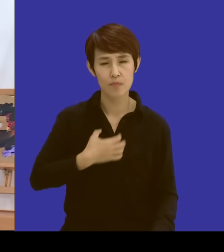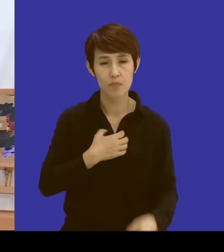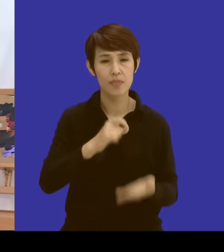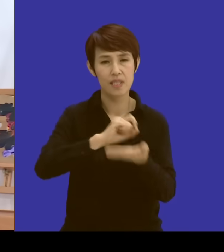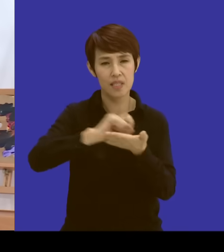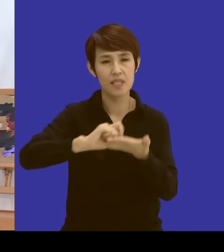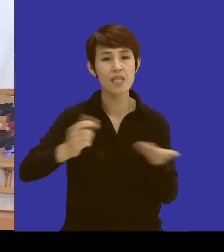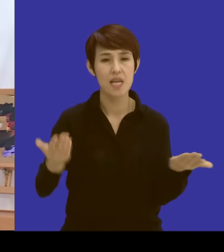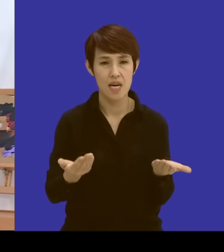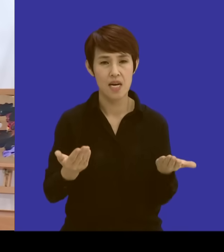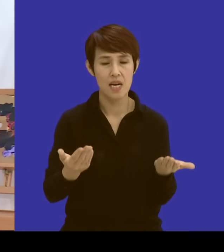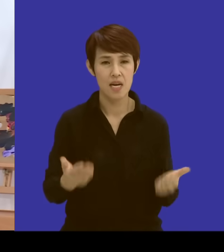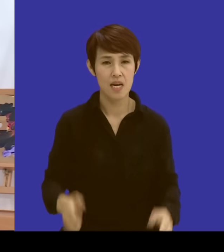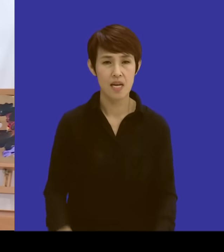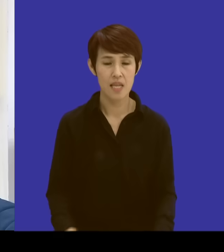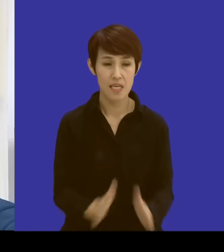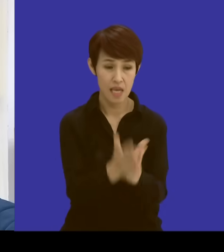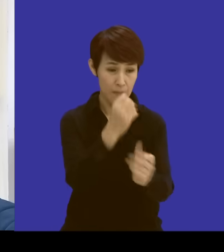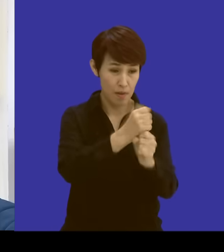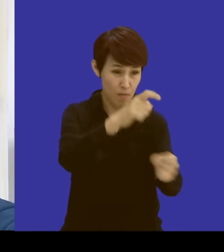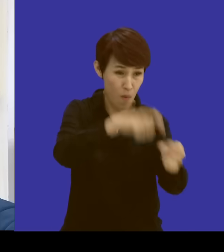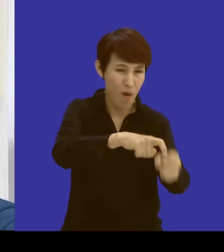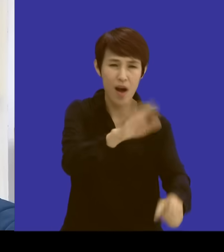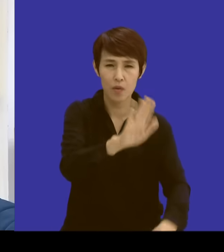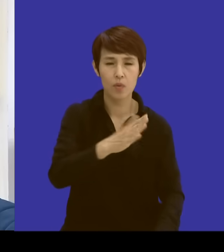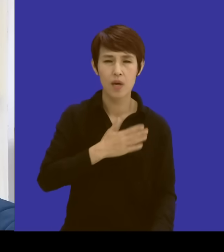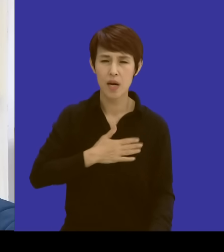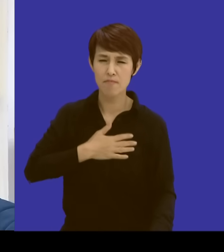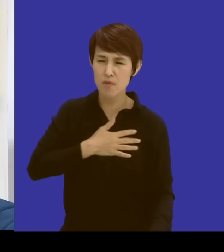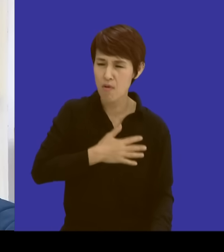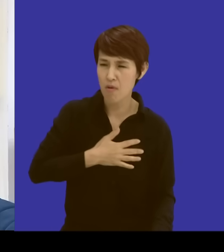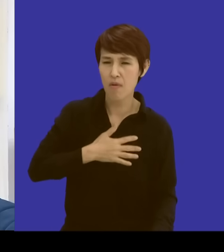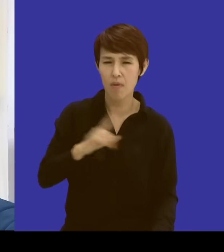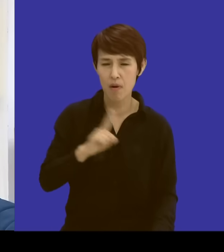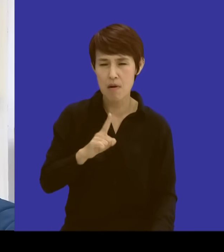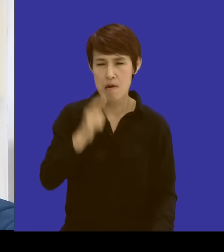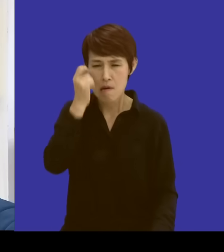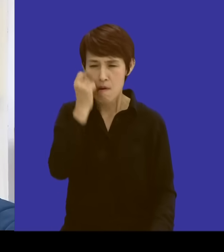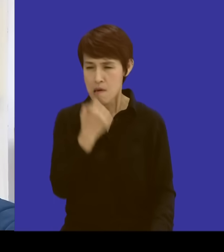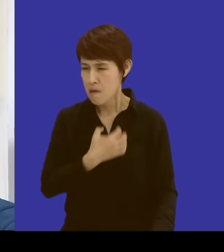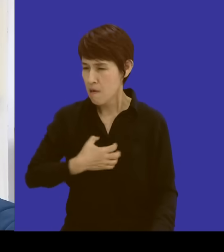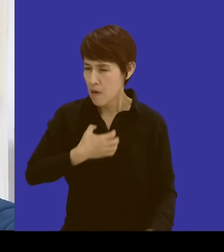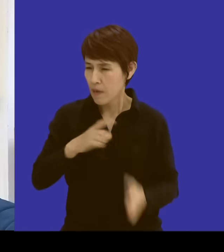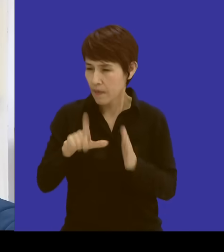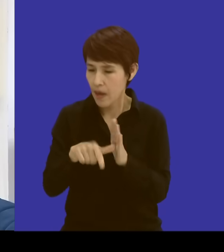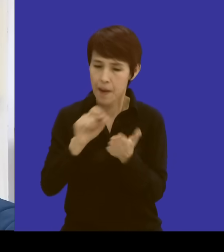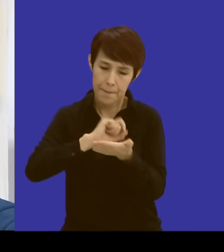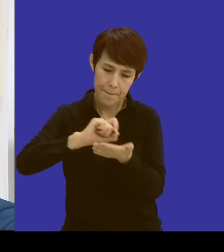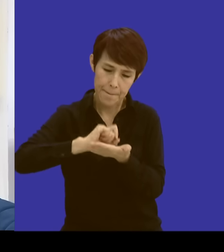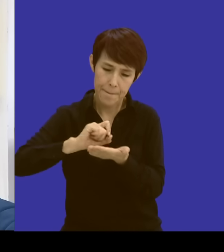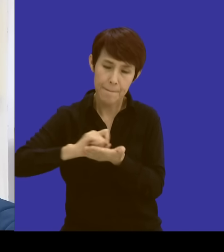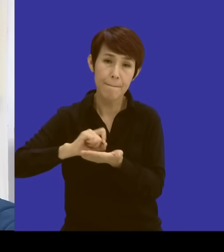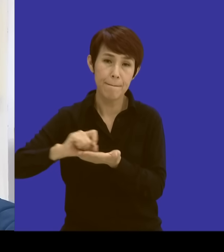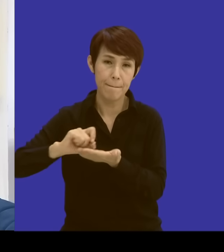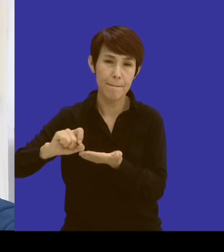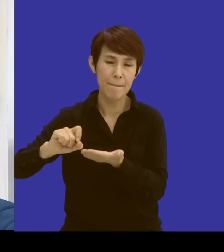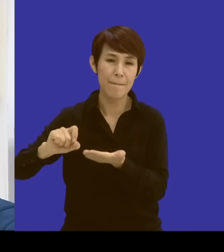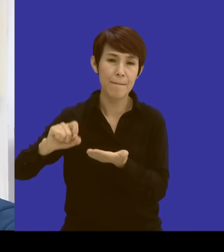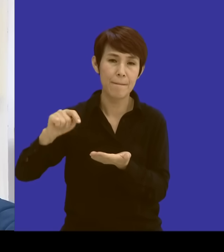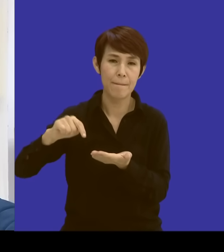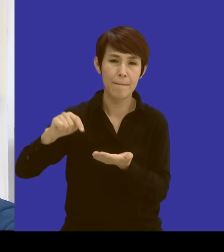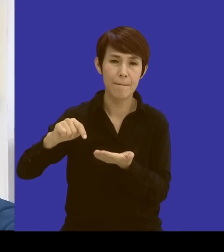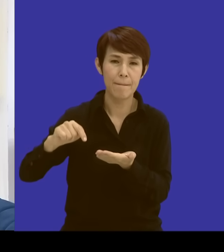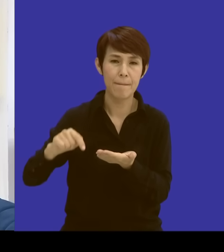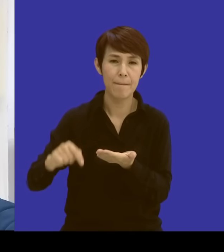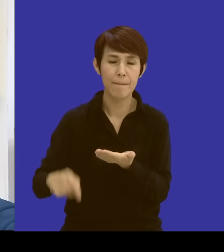네. 쓰려고 쓴 건 아니에요. 그러니까 제가 감정을 만나는 방식이 글을 쓰는 거니까 정말 이런 말을